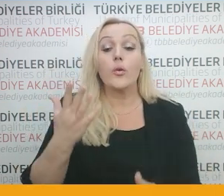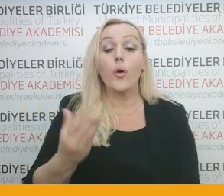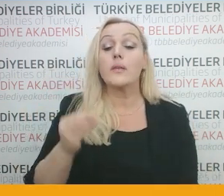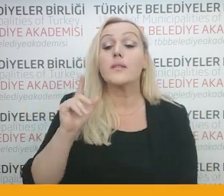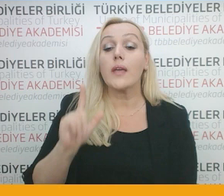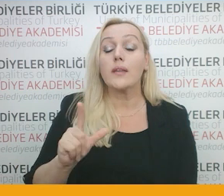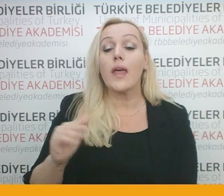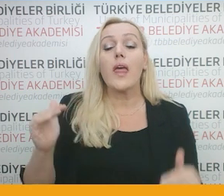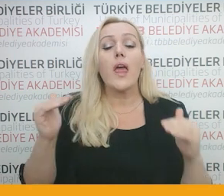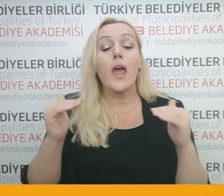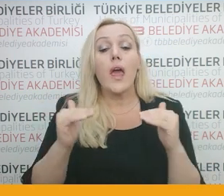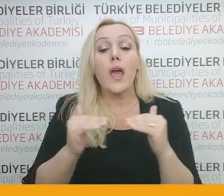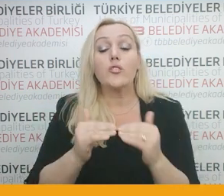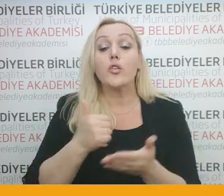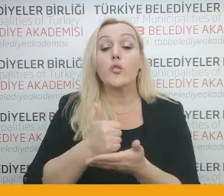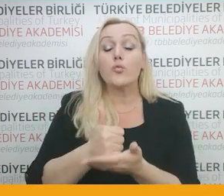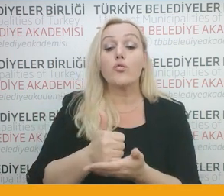denkliktir arkadaşlar. Denk bütçe her zaman